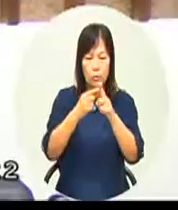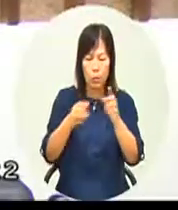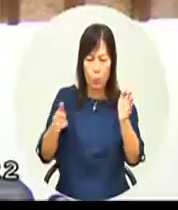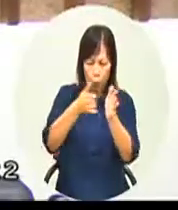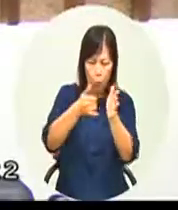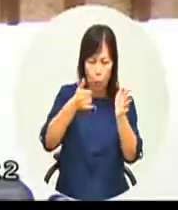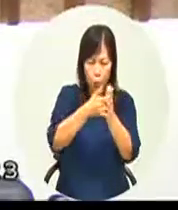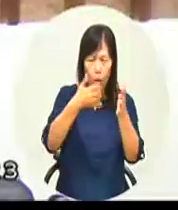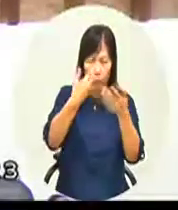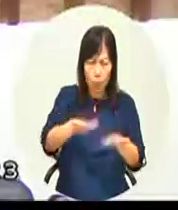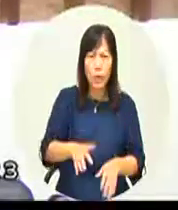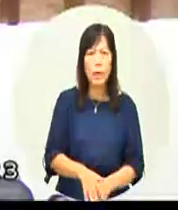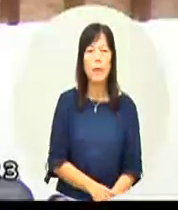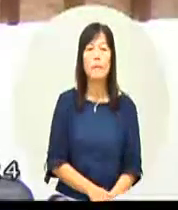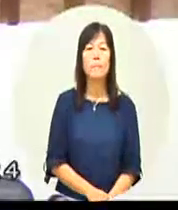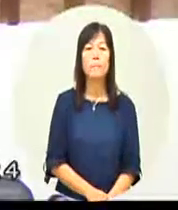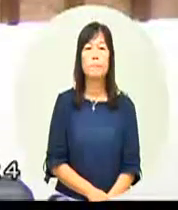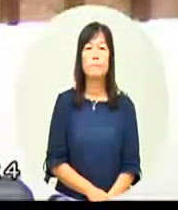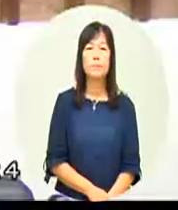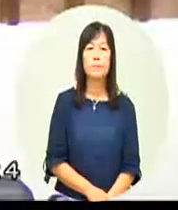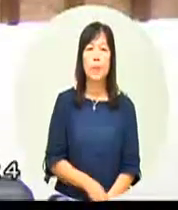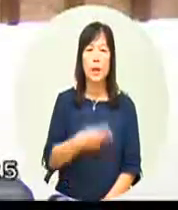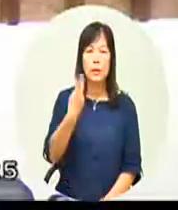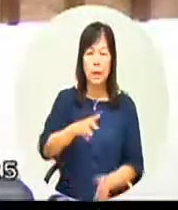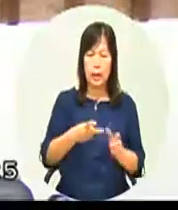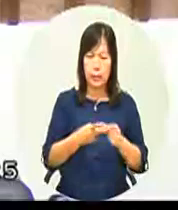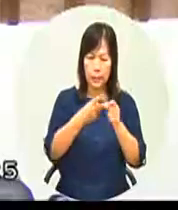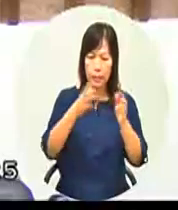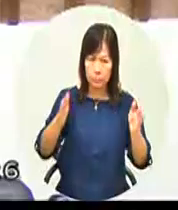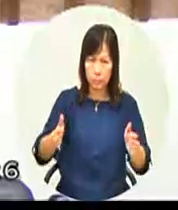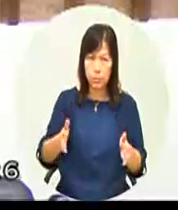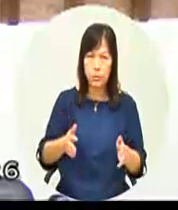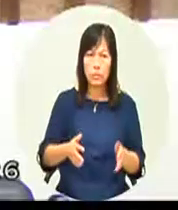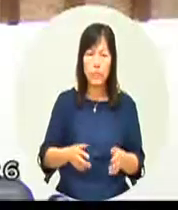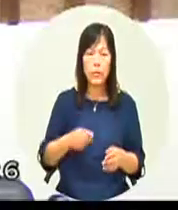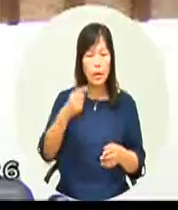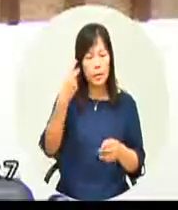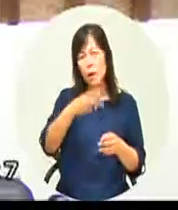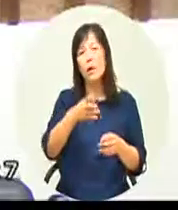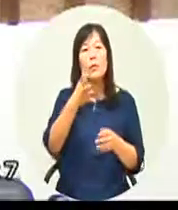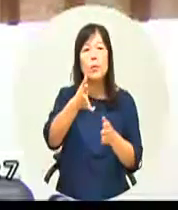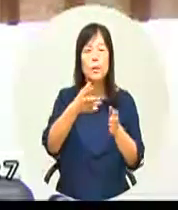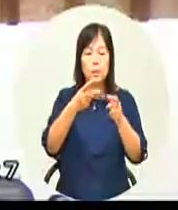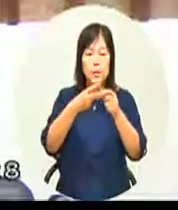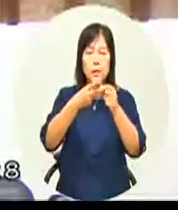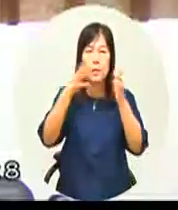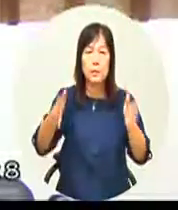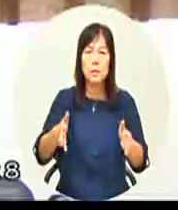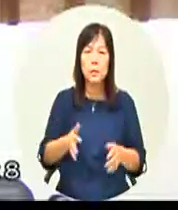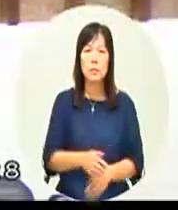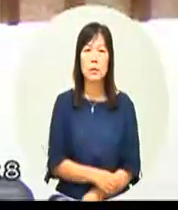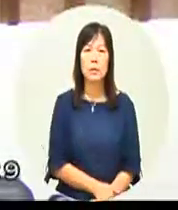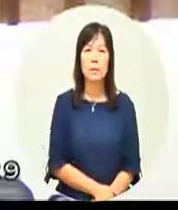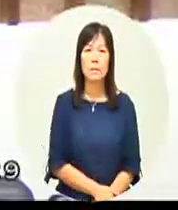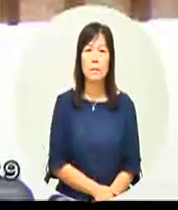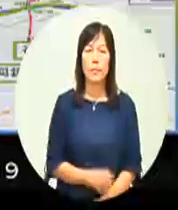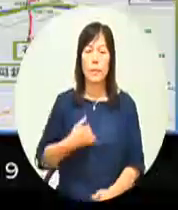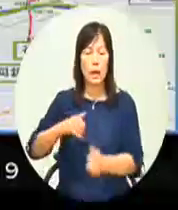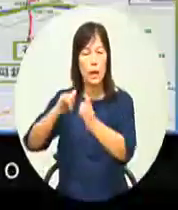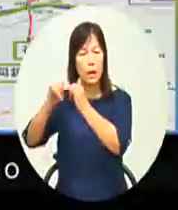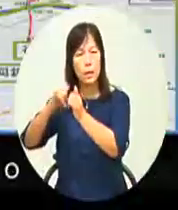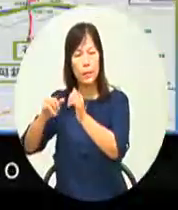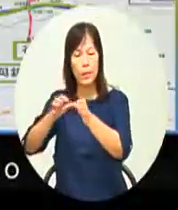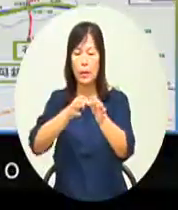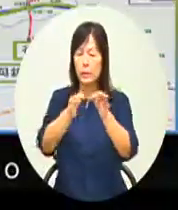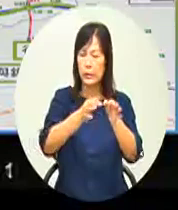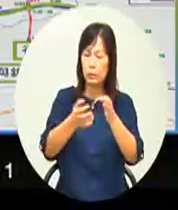哈。好，再来，我想请教一下，你第二阶段的哦，第二阶段你做了跟李明还有商家的一